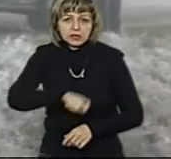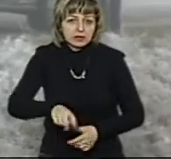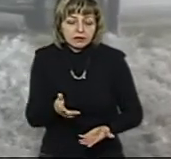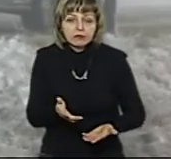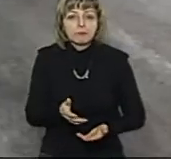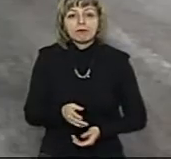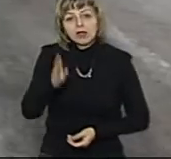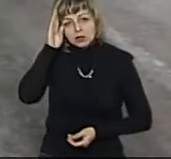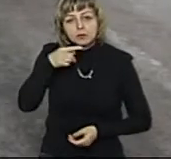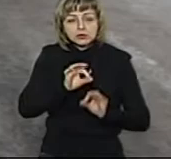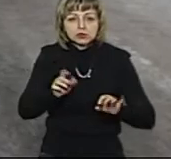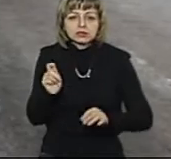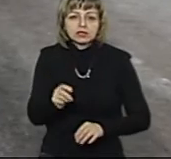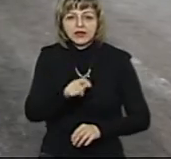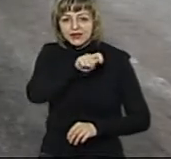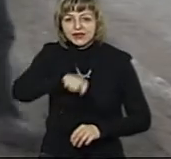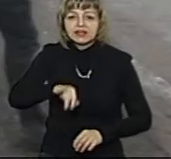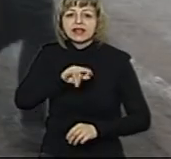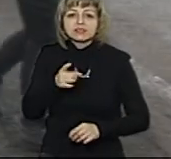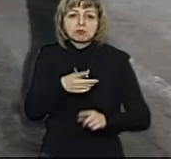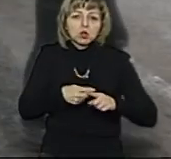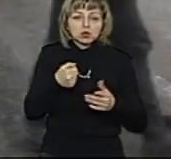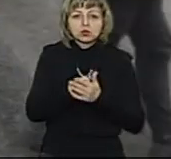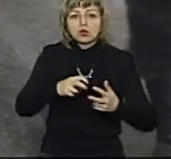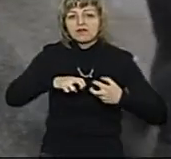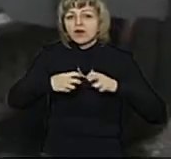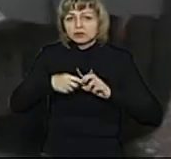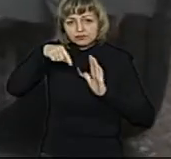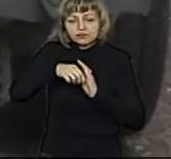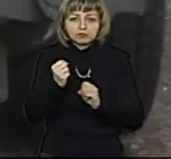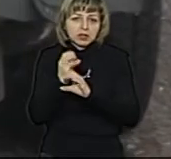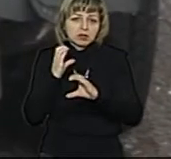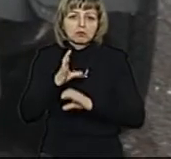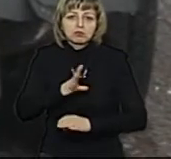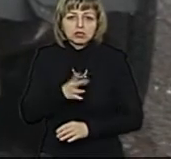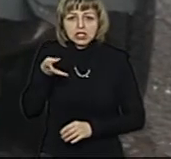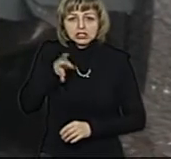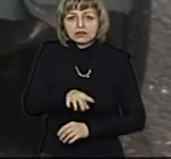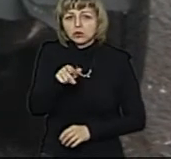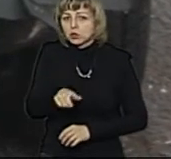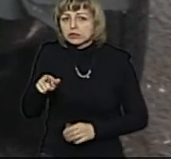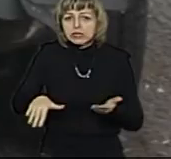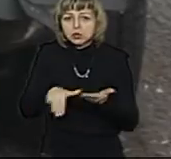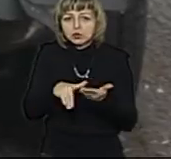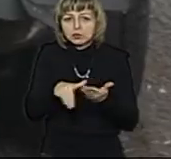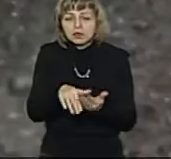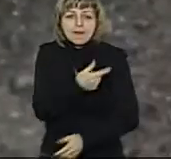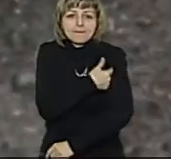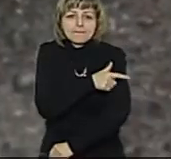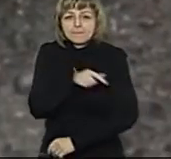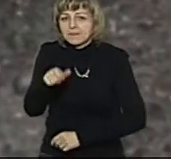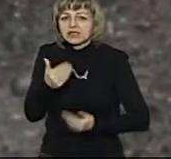каже, що їде з Білорусі в гості до Івано-Франківська. В мікроавтобусі в момент зіткнення було четверо людей. За допомогою до медиків вони